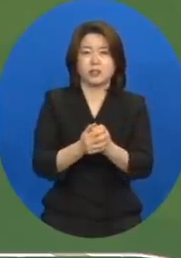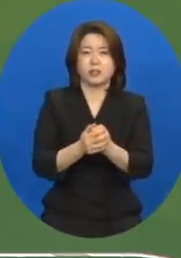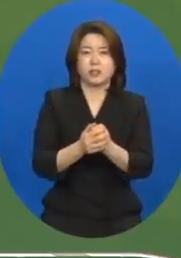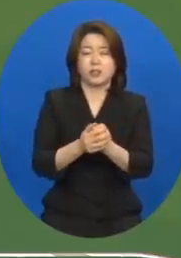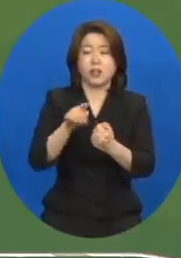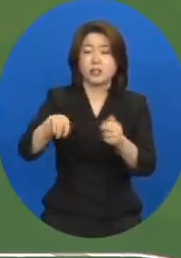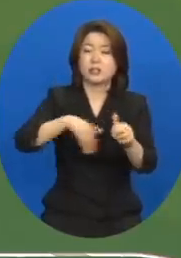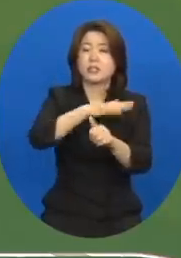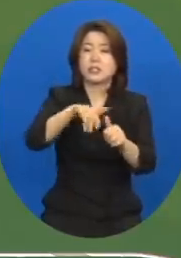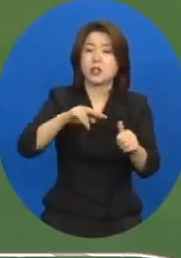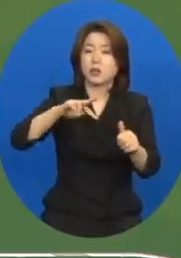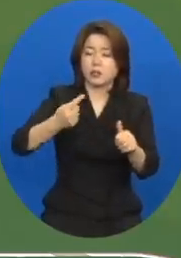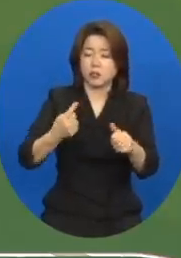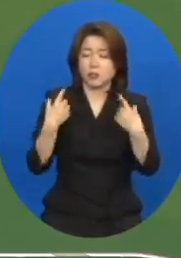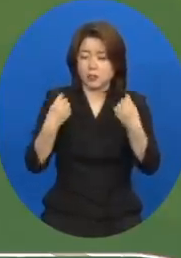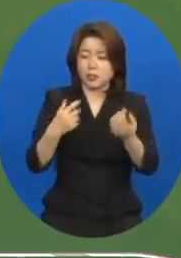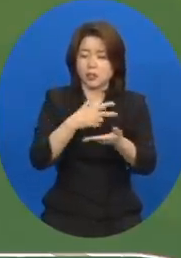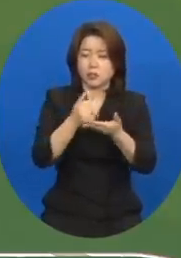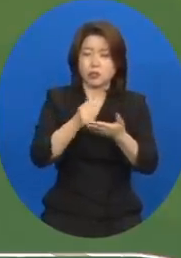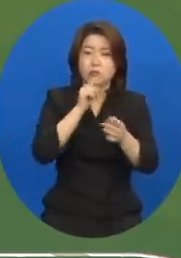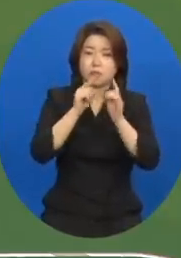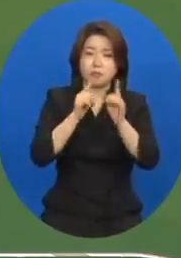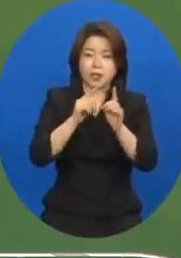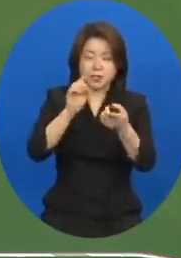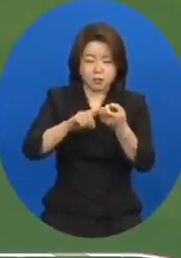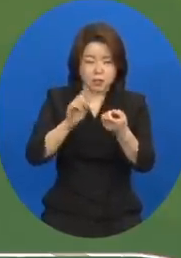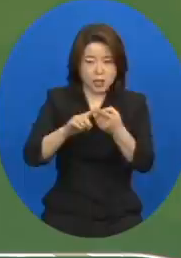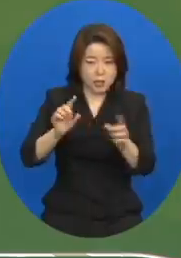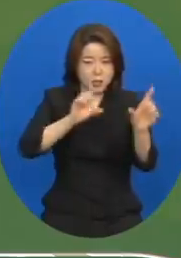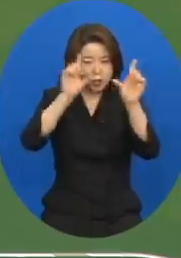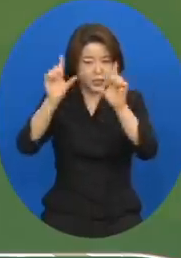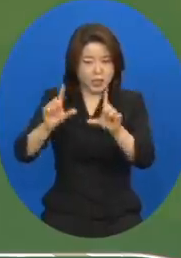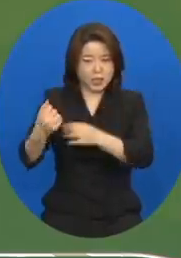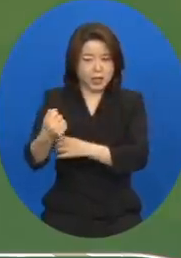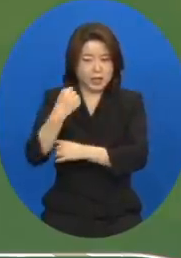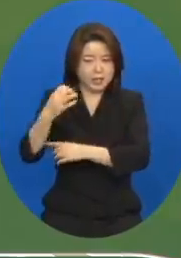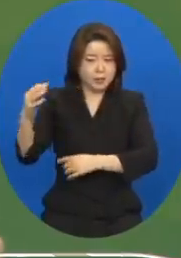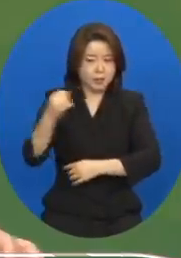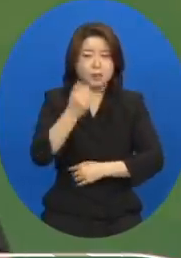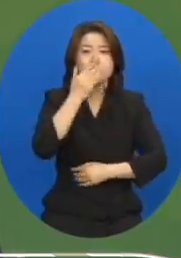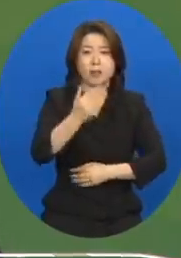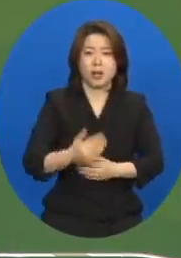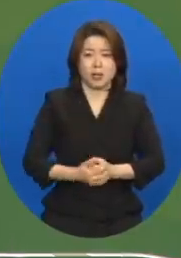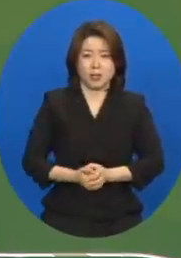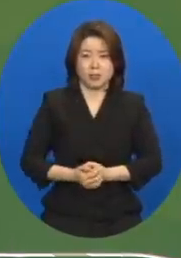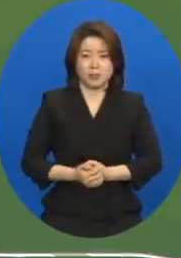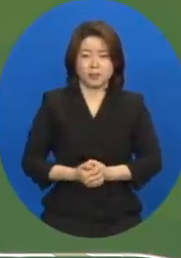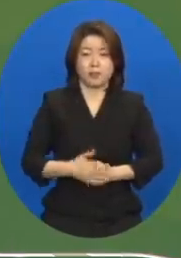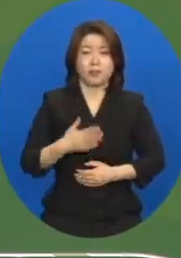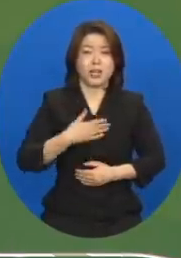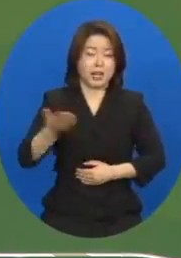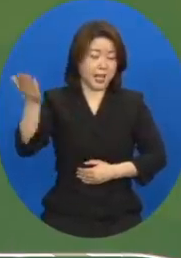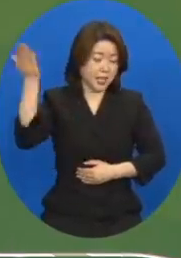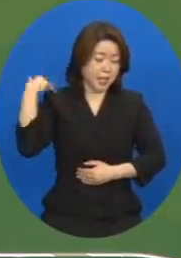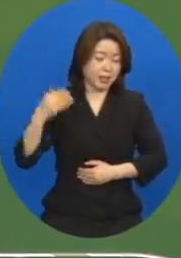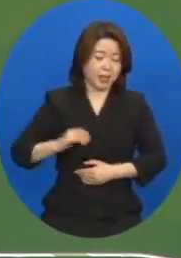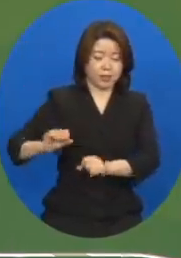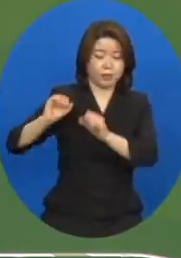그 상황에서도 여전히 주님의 말씀대로 살아갈 힘을 얻게 돼요. 제가 군목 제대할